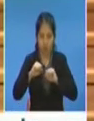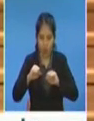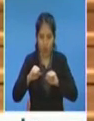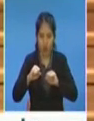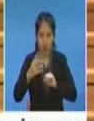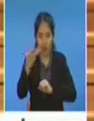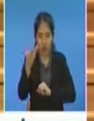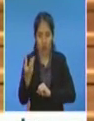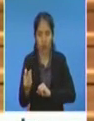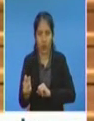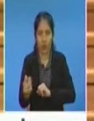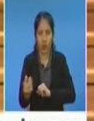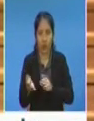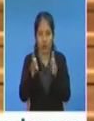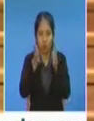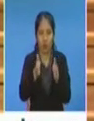ผู้สูงวัย